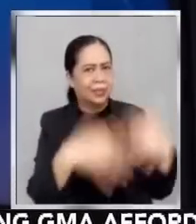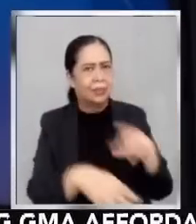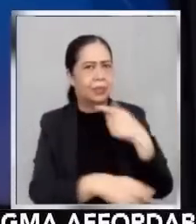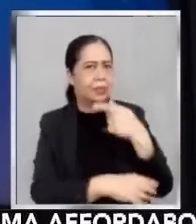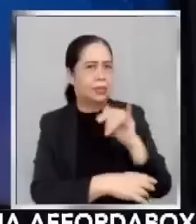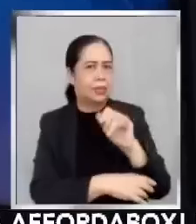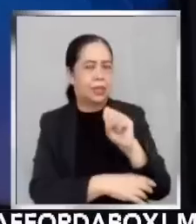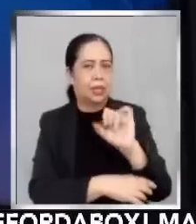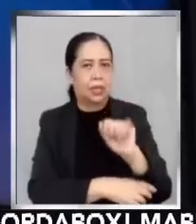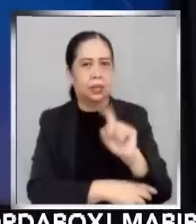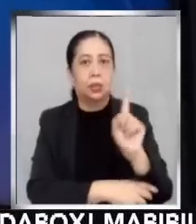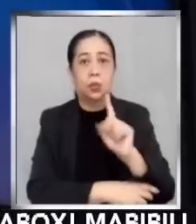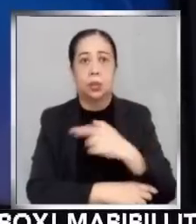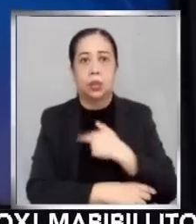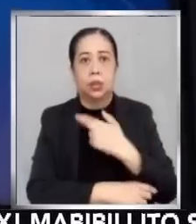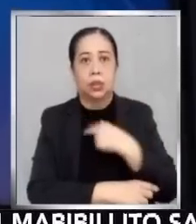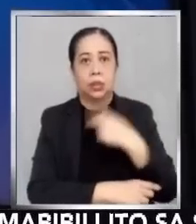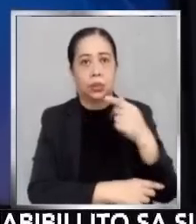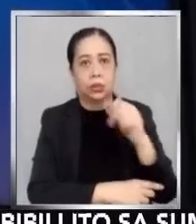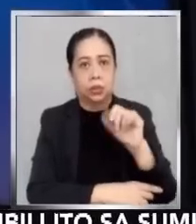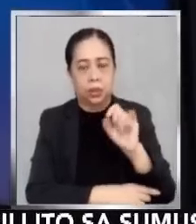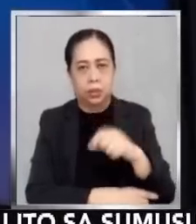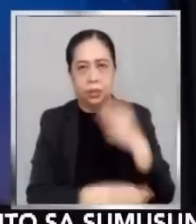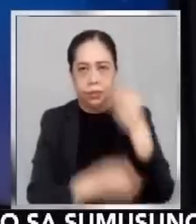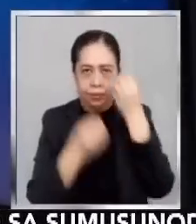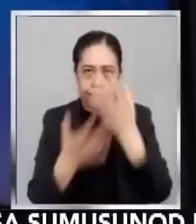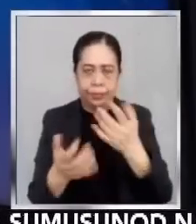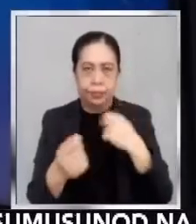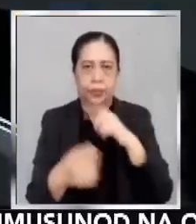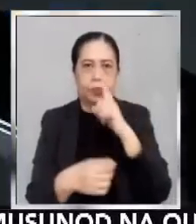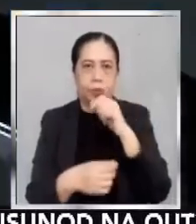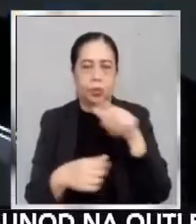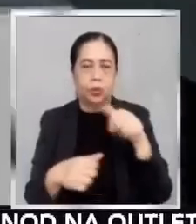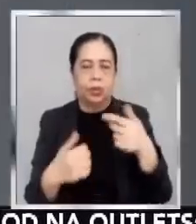magiging aksyon dito ng ahensya? Alamin sa Sumbungan ng Bayan.